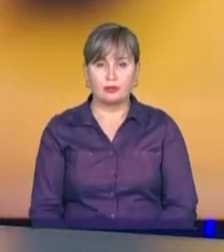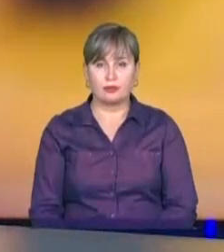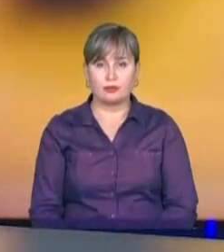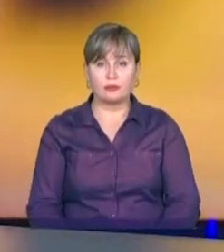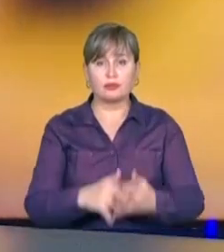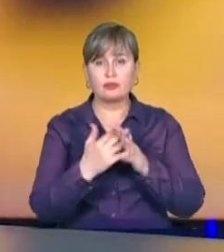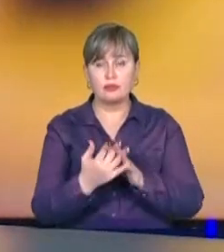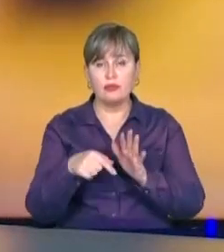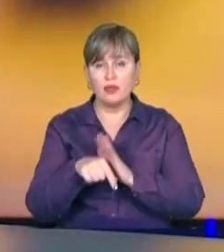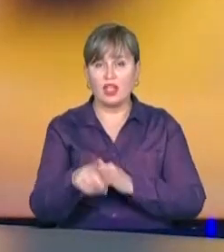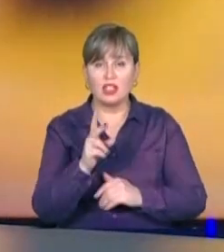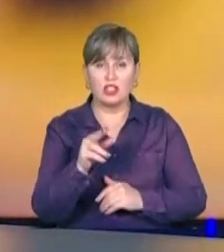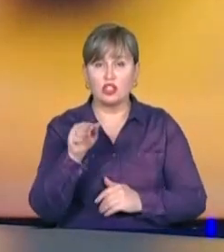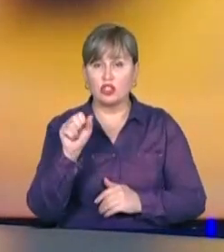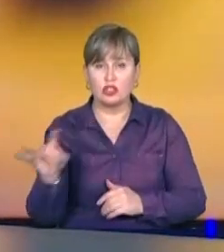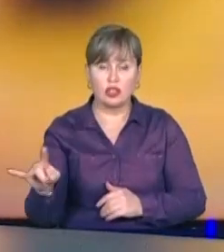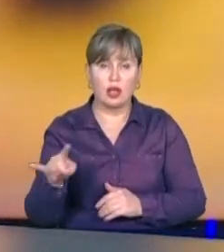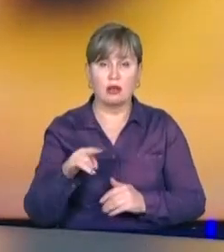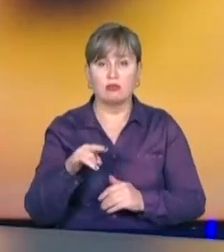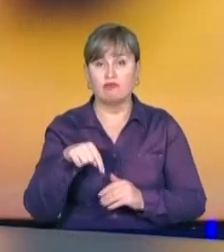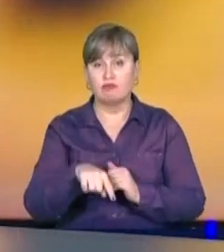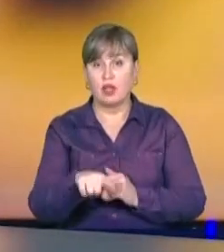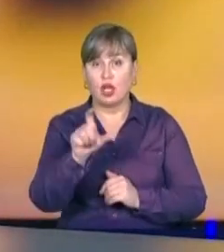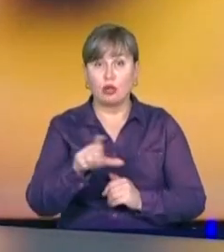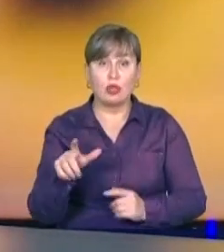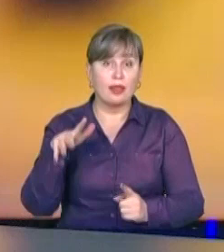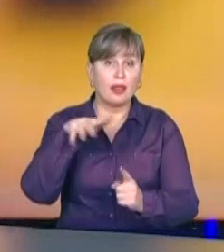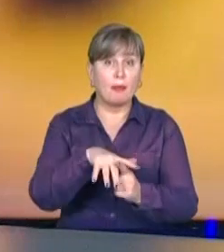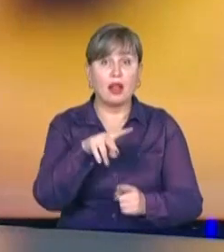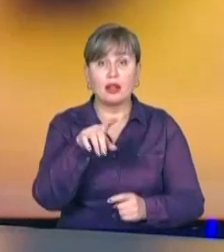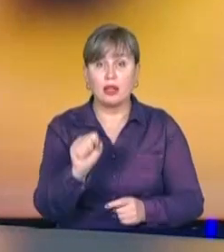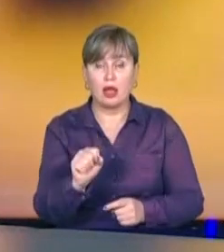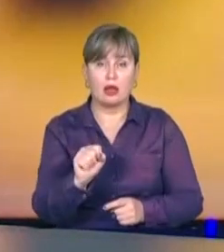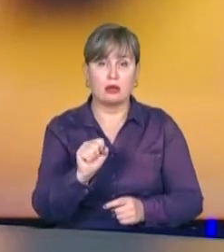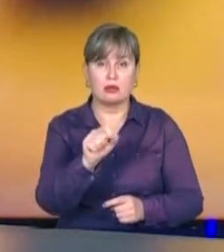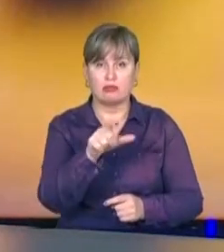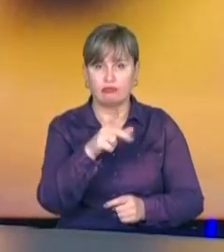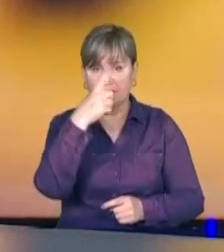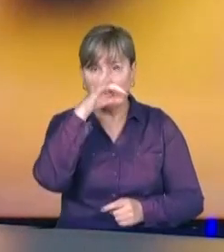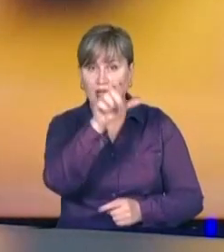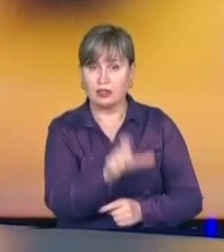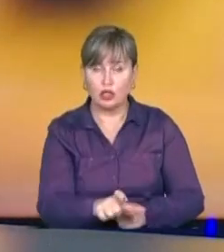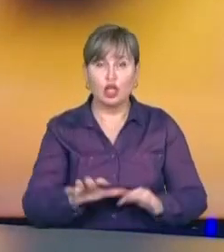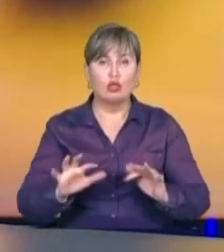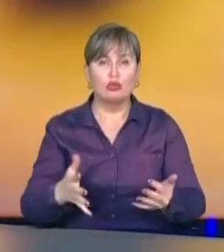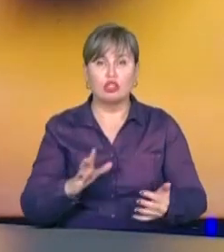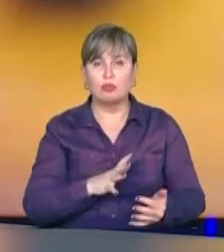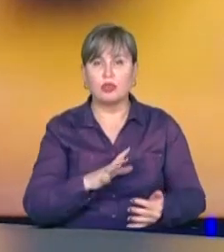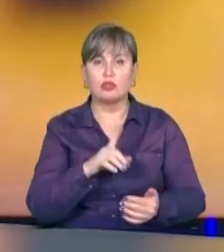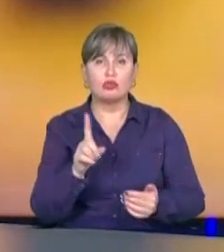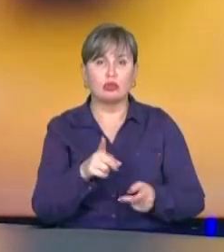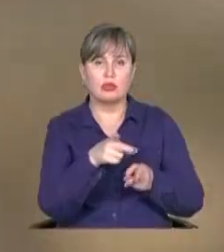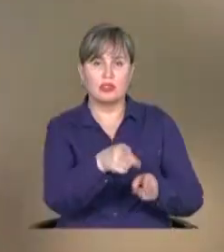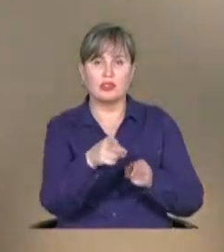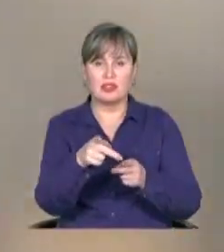В поселке Кызылжар области Улытау зоозащитники напали на инспекторов охотзоопрома. Инцидент произошел из-за отстрела сайгаков.